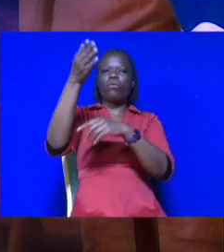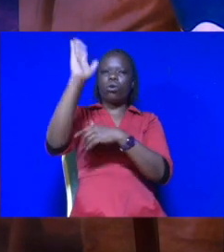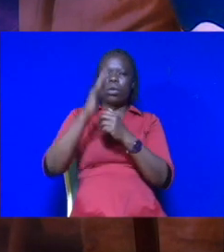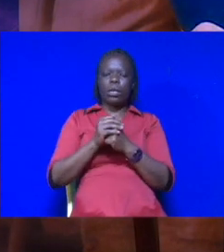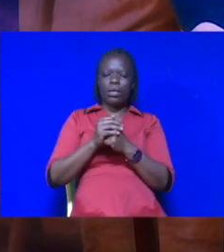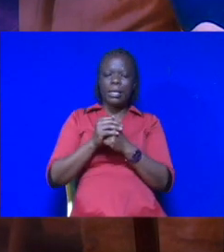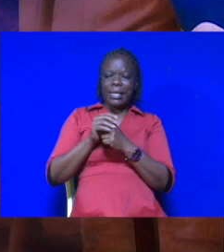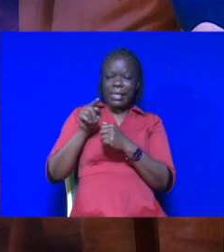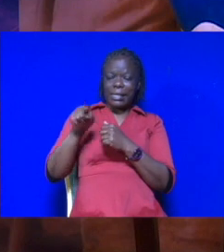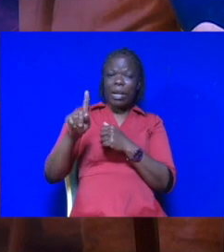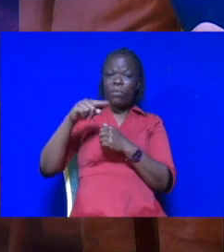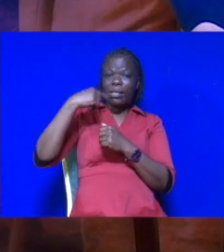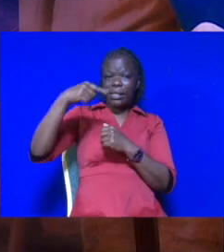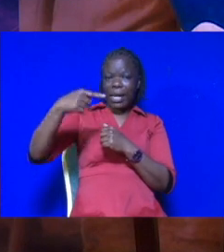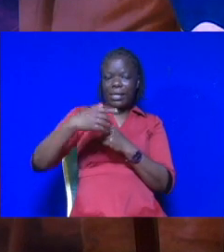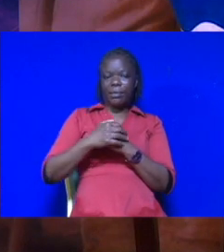Huyu